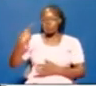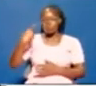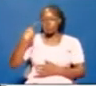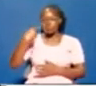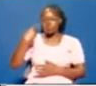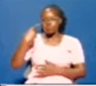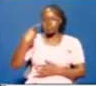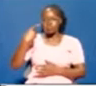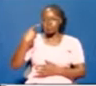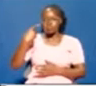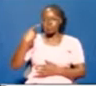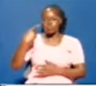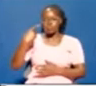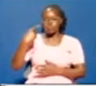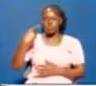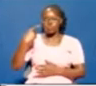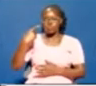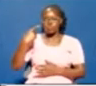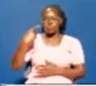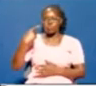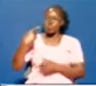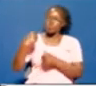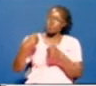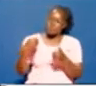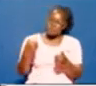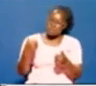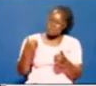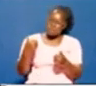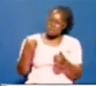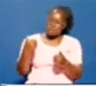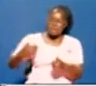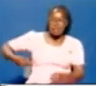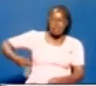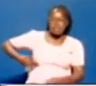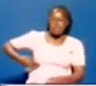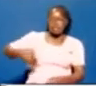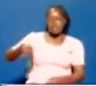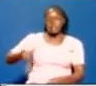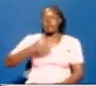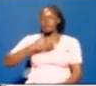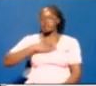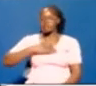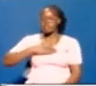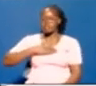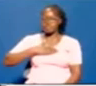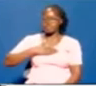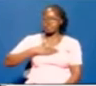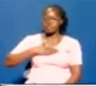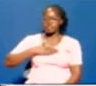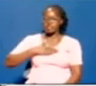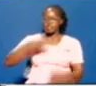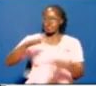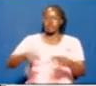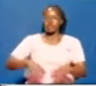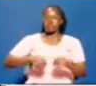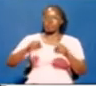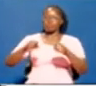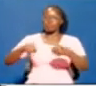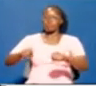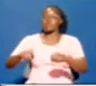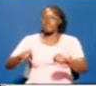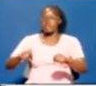kwa macho, ingine wakampiga kwa mabavu na ingine kifua, kisha wakachukua pikipiki. Ina